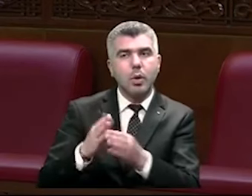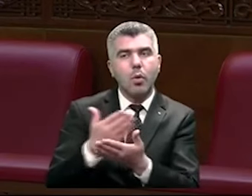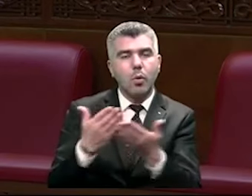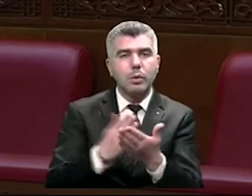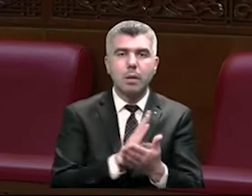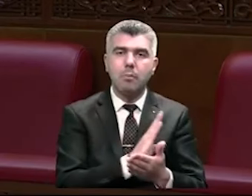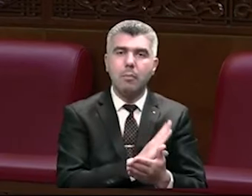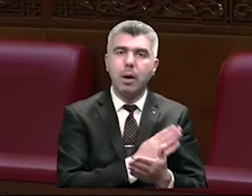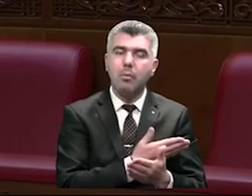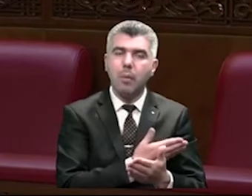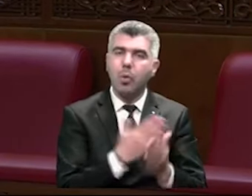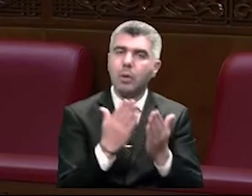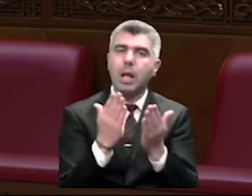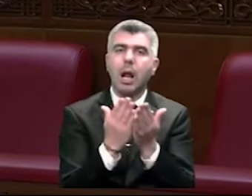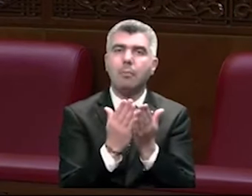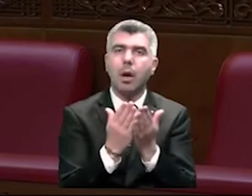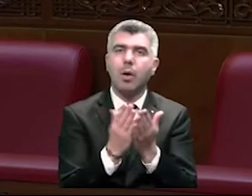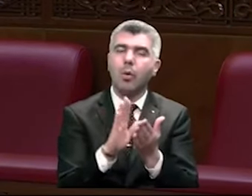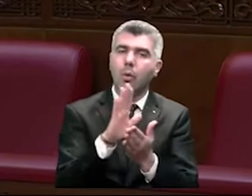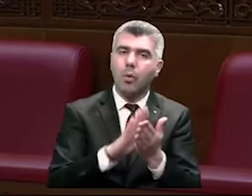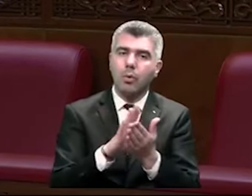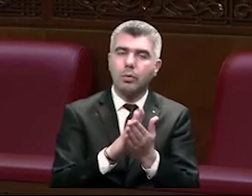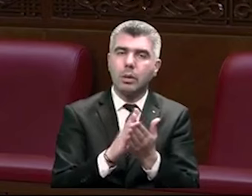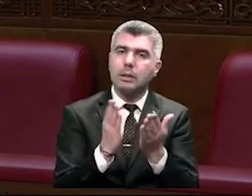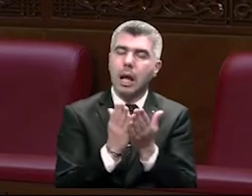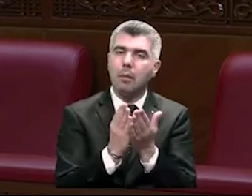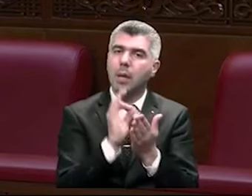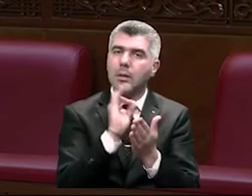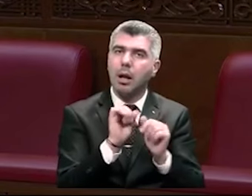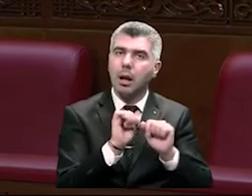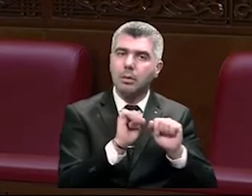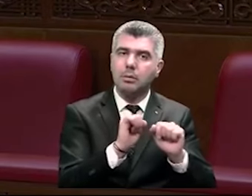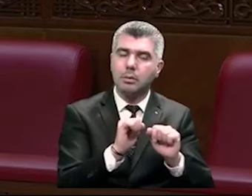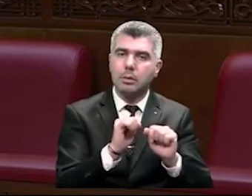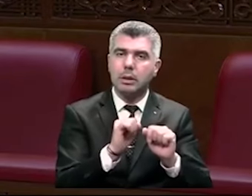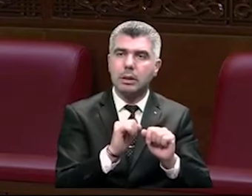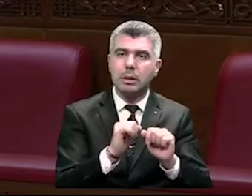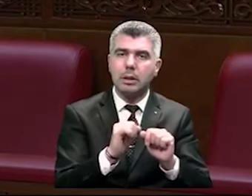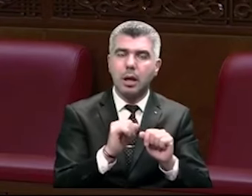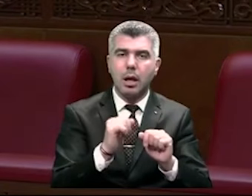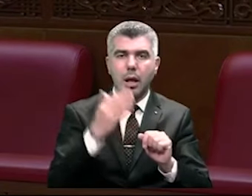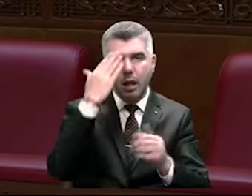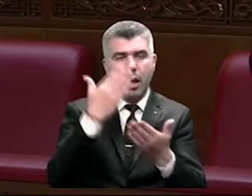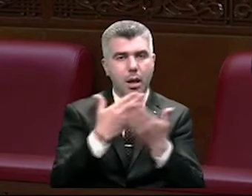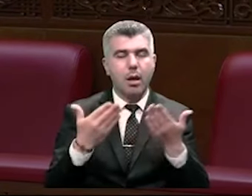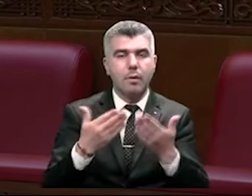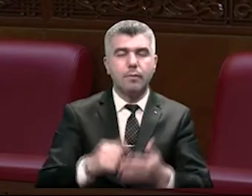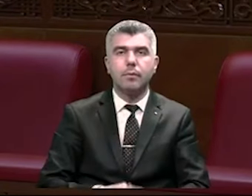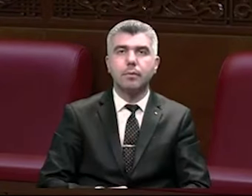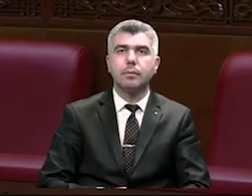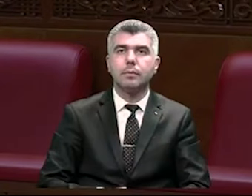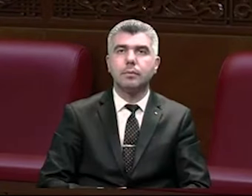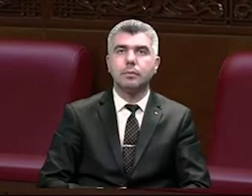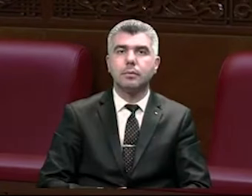والامهات وجميع الطالبات والطلبه وخا انا كنفضل الطالبات والطلبه لان لانهم كبار لانهم